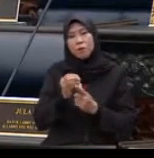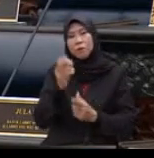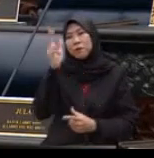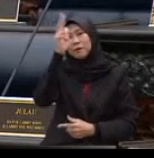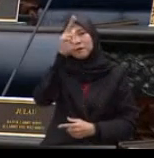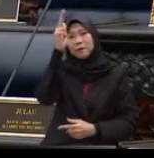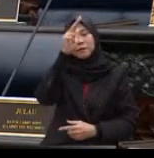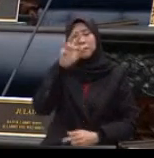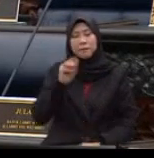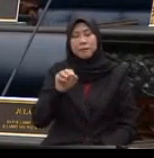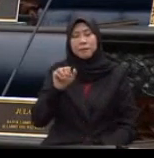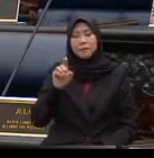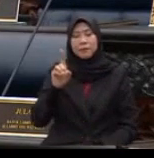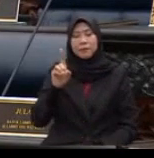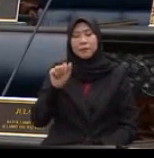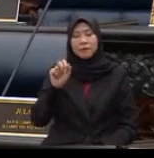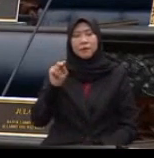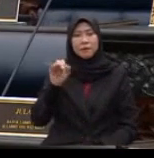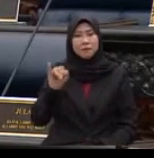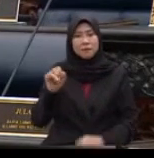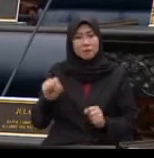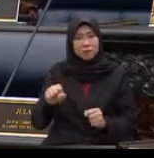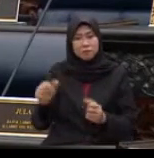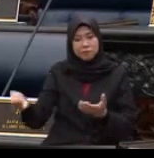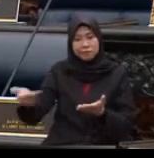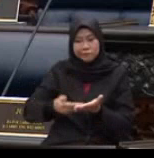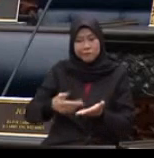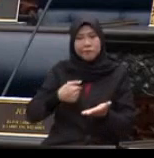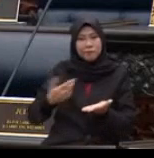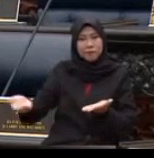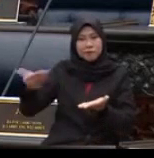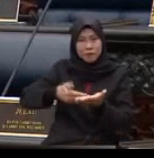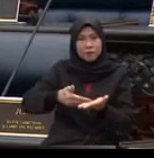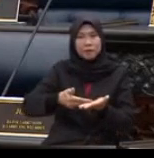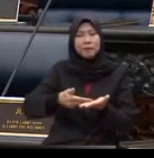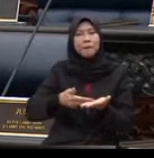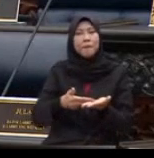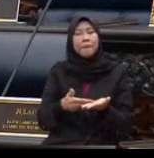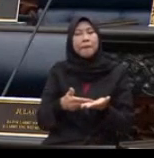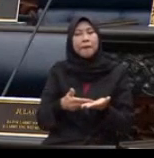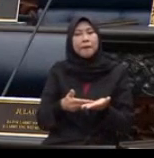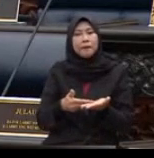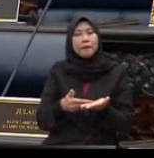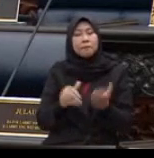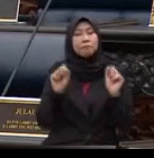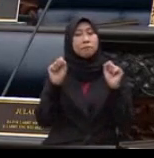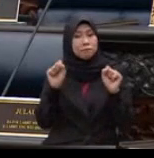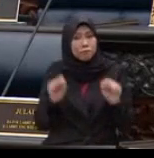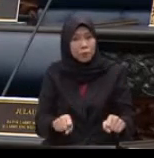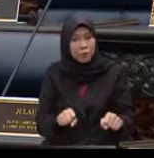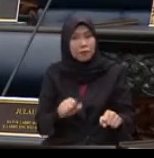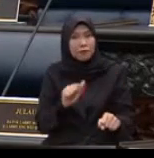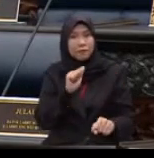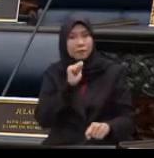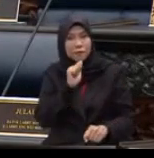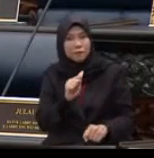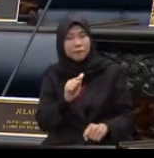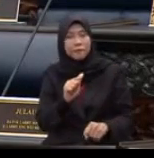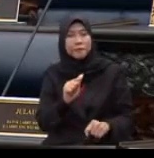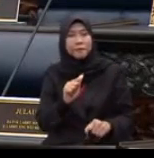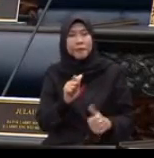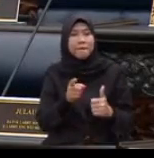Madani mengambil beberapa cadangan Yang saya ingin Kemukakan antara lain kah Bolehkah pertamanya